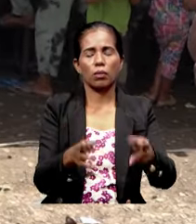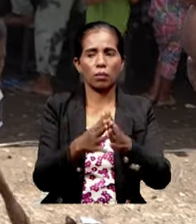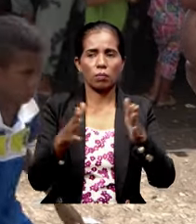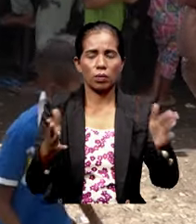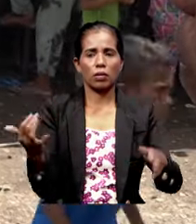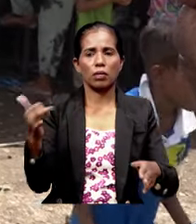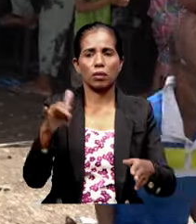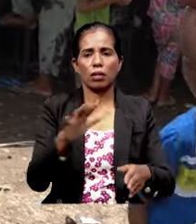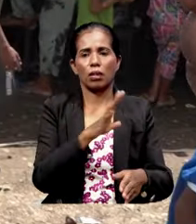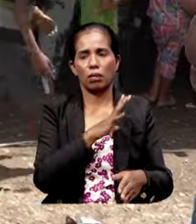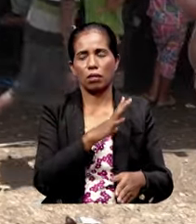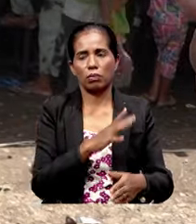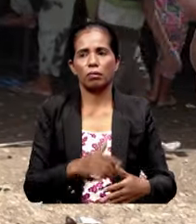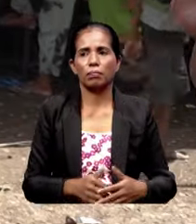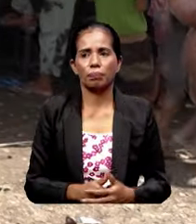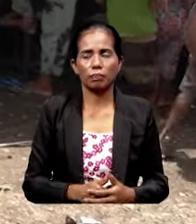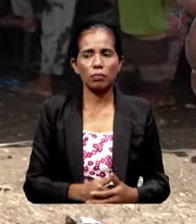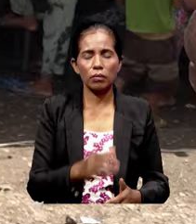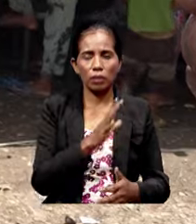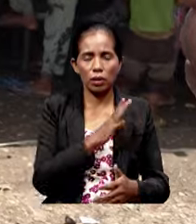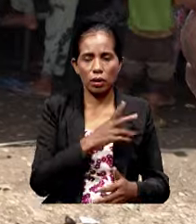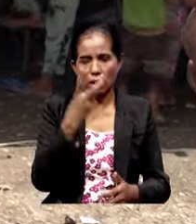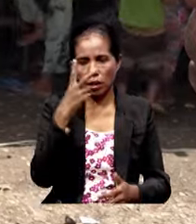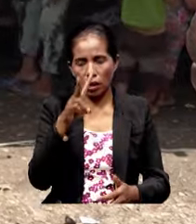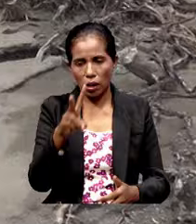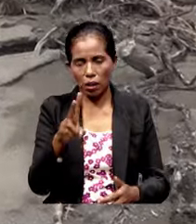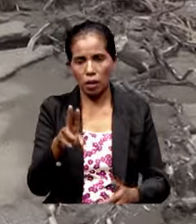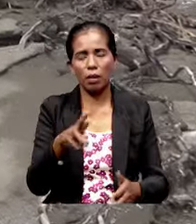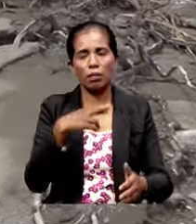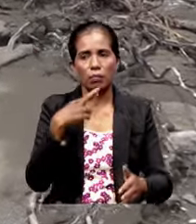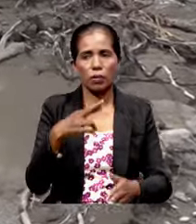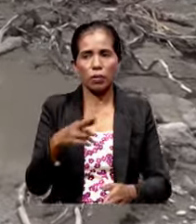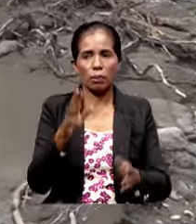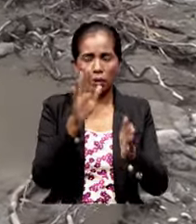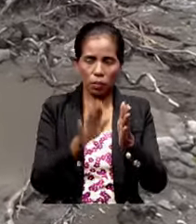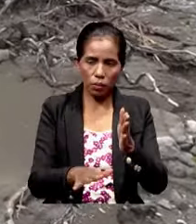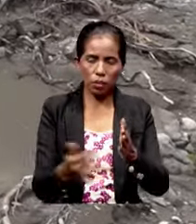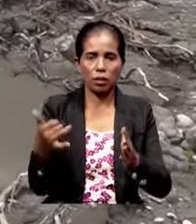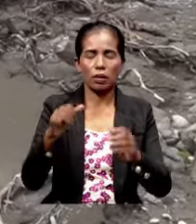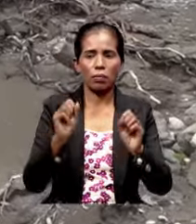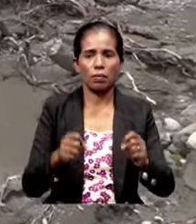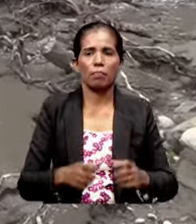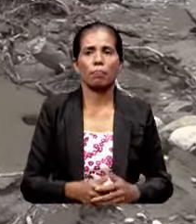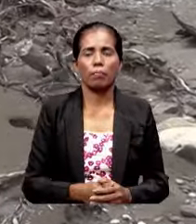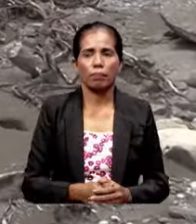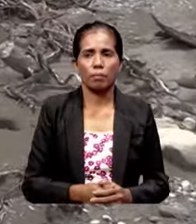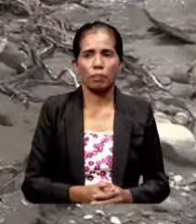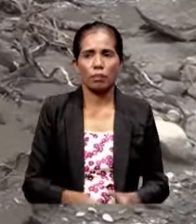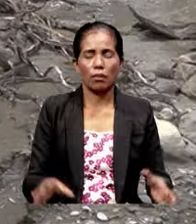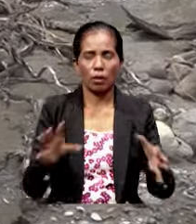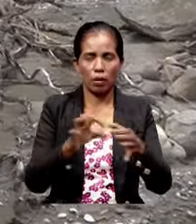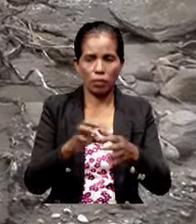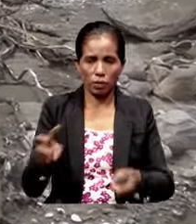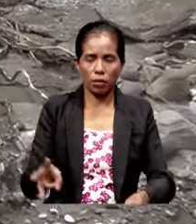sei traba para hare kare possível bele sira bele sada sem ligado ho assunto